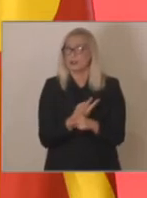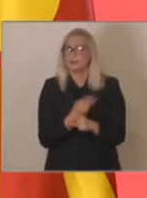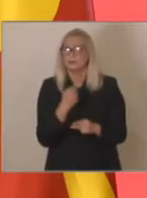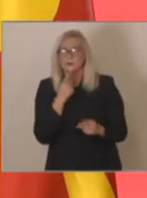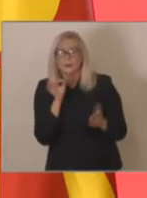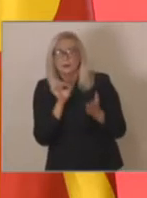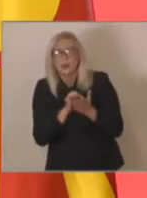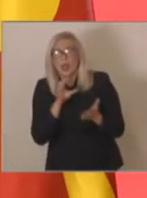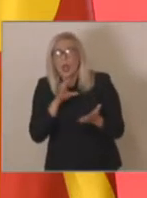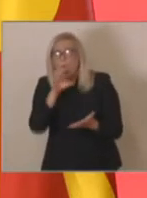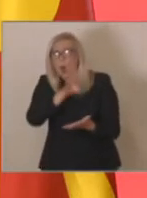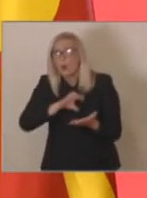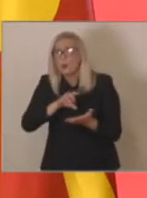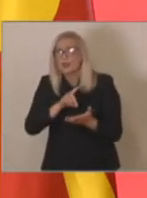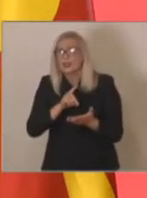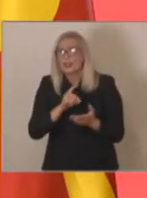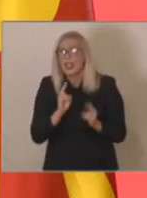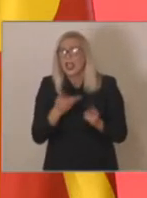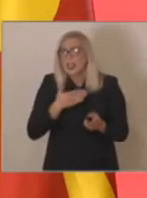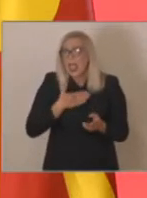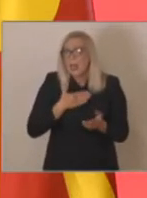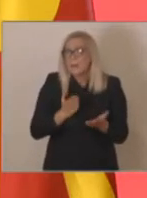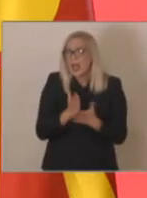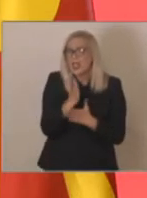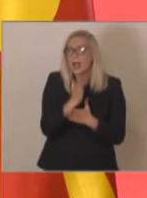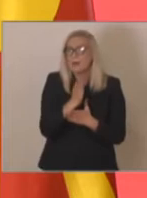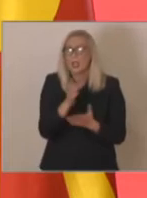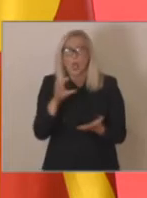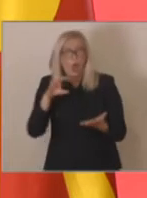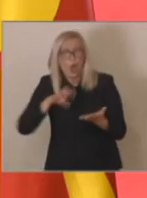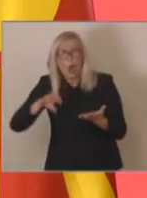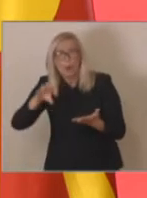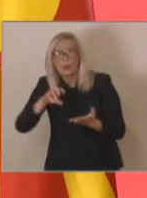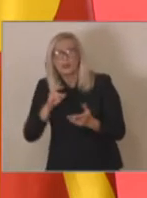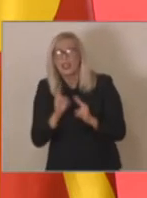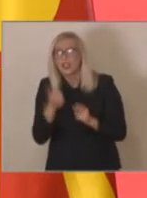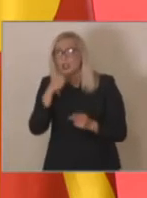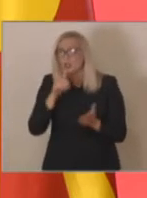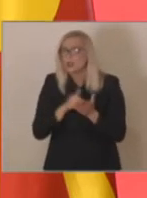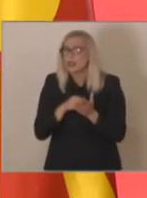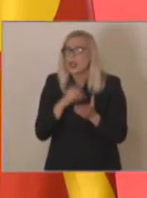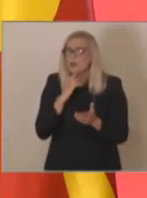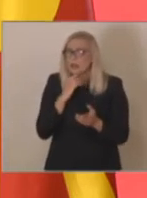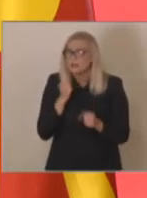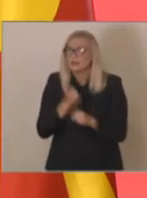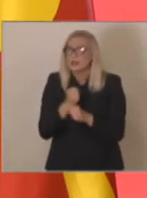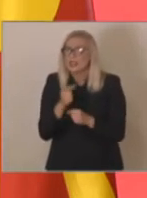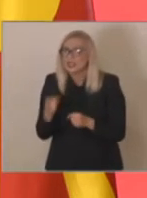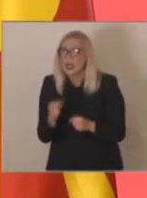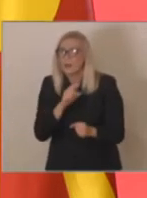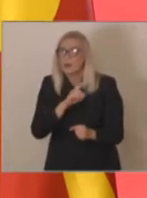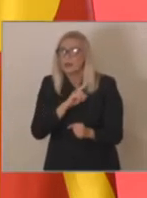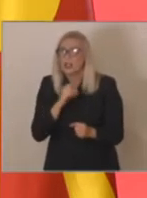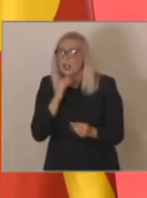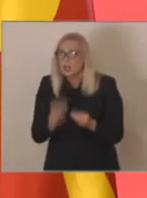нотира областите каде што е постигнат напредок, како и областите каде што треба да се вложат дополнителни напори